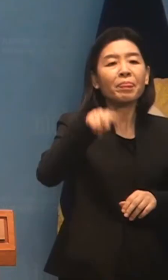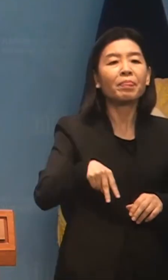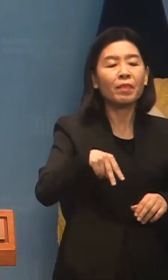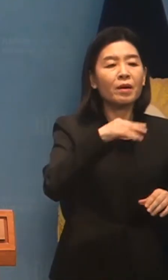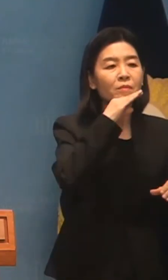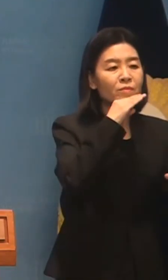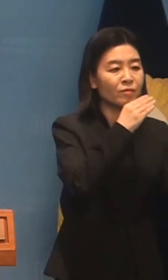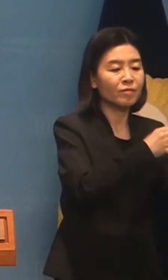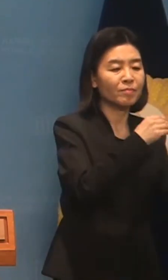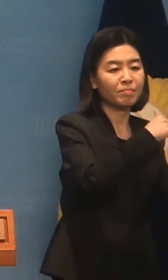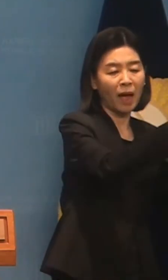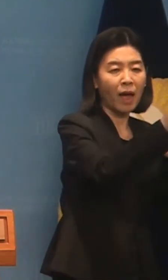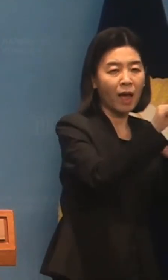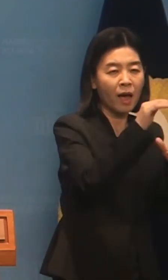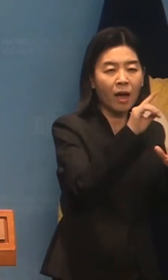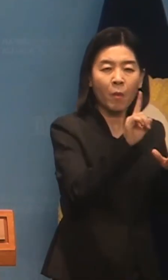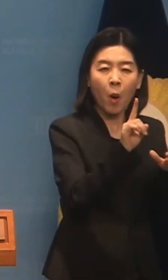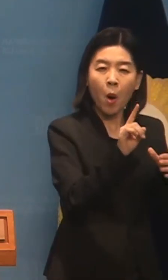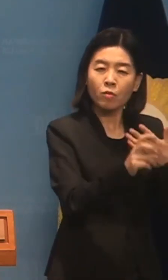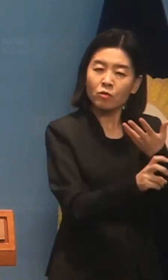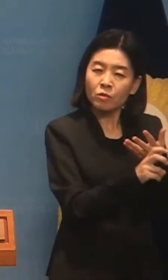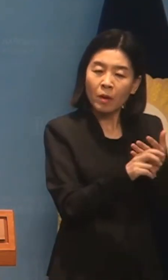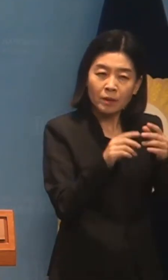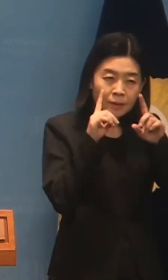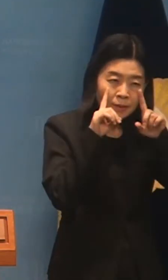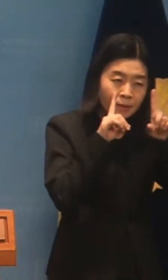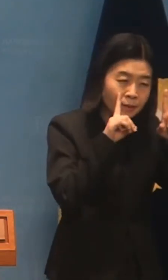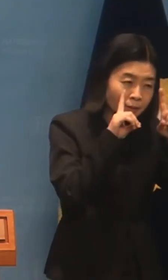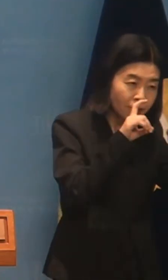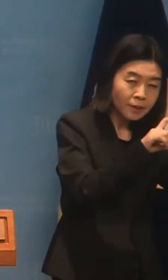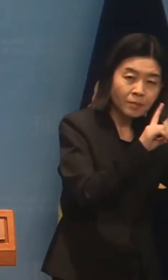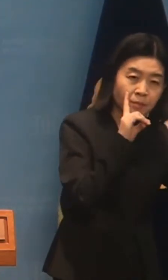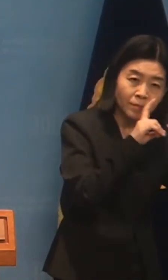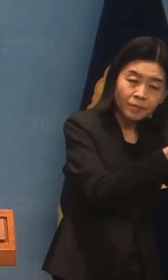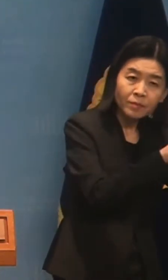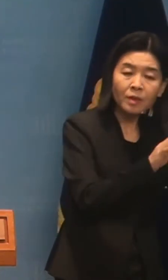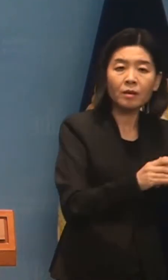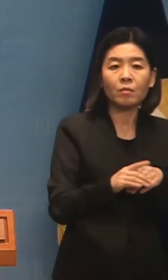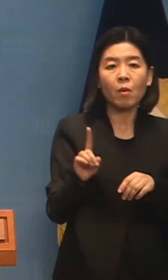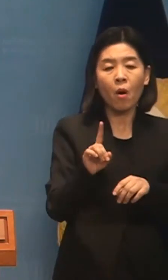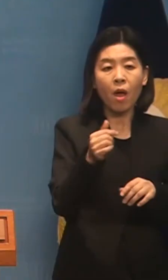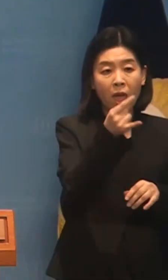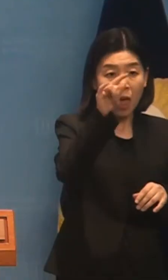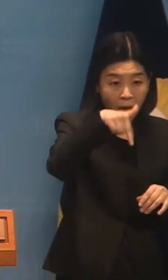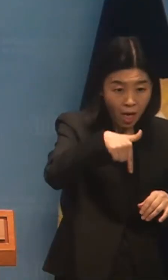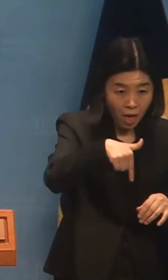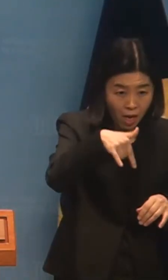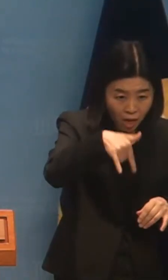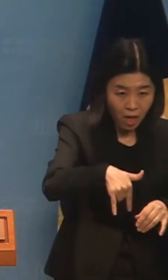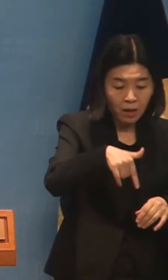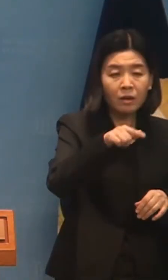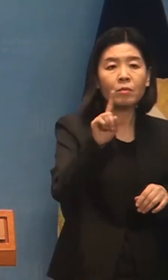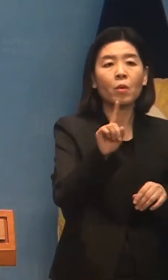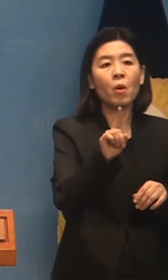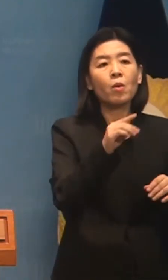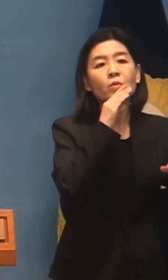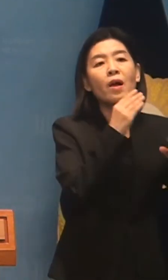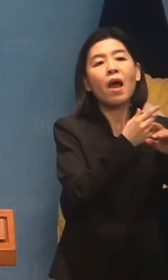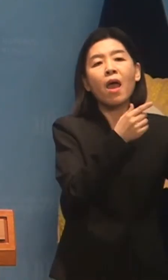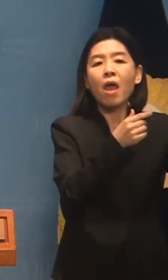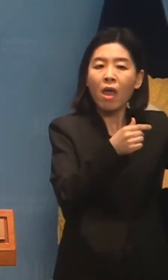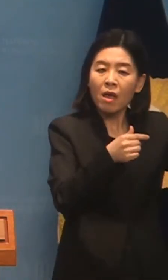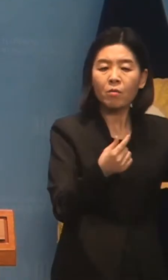후보, 재래식 무기와 핵이 북핵이 균형을 이루었다는 이재명 후보로